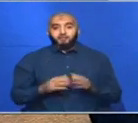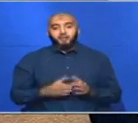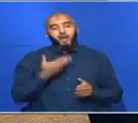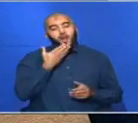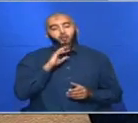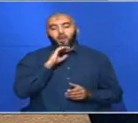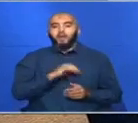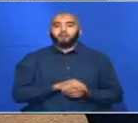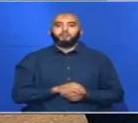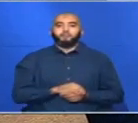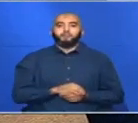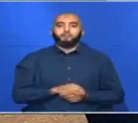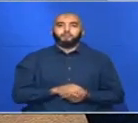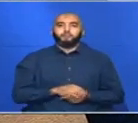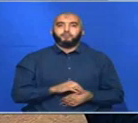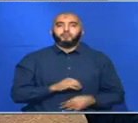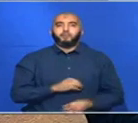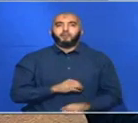الحمد لله